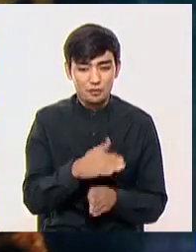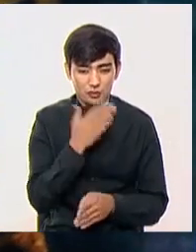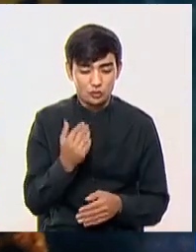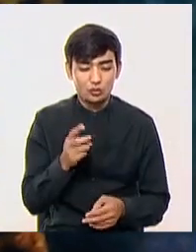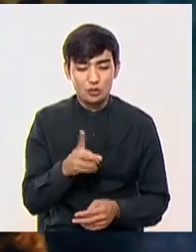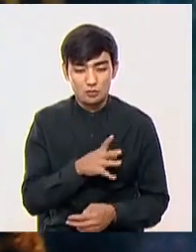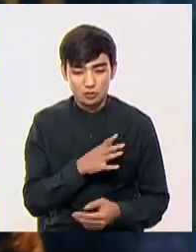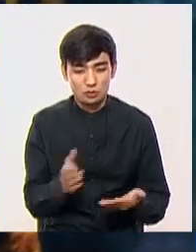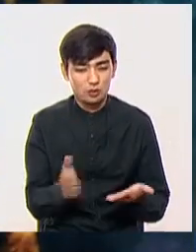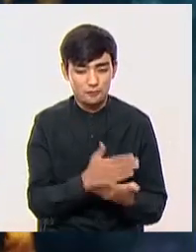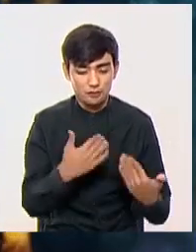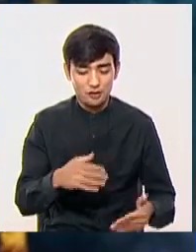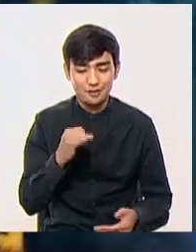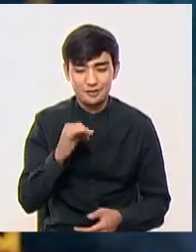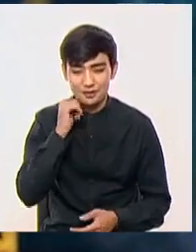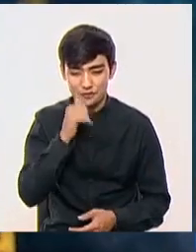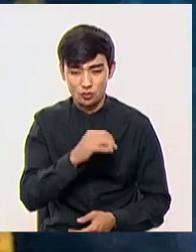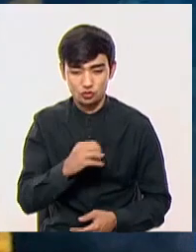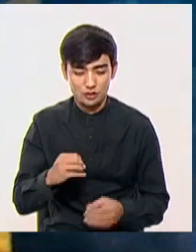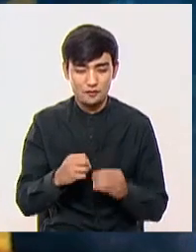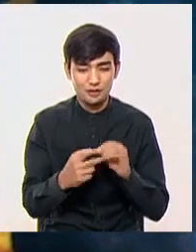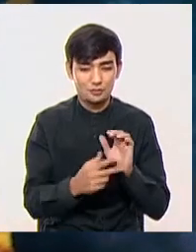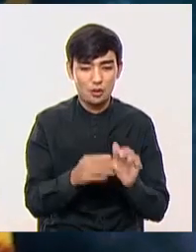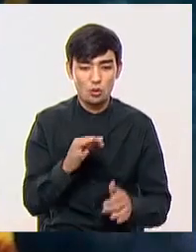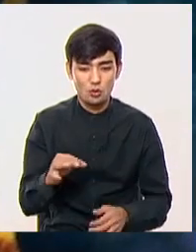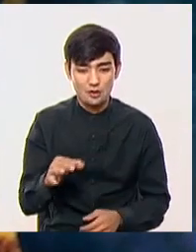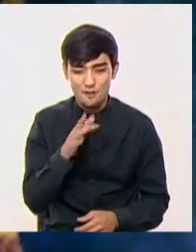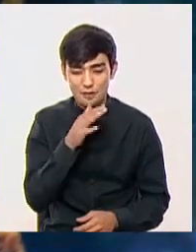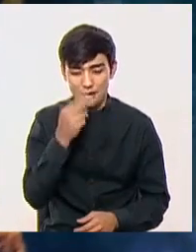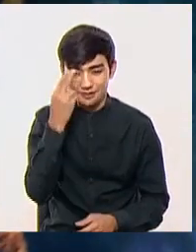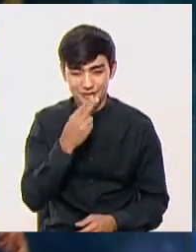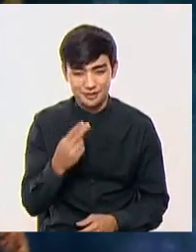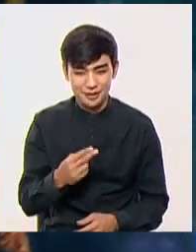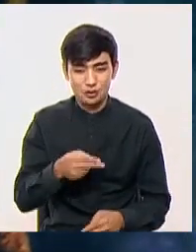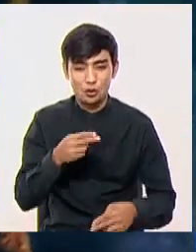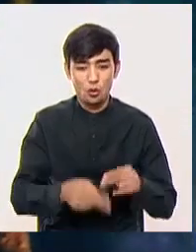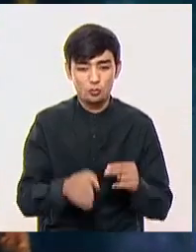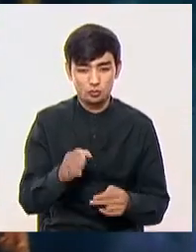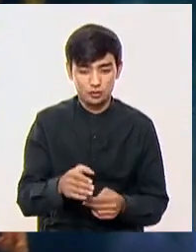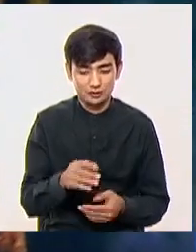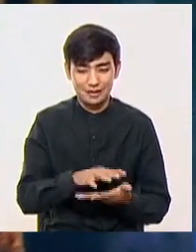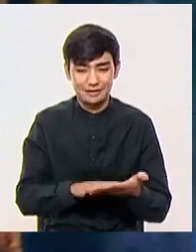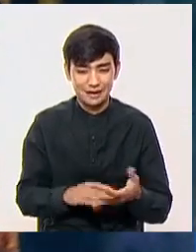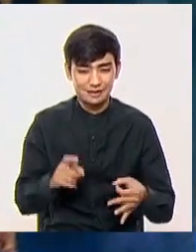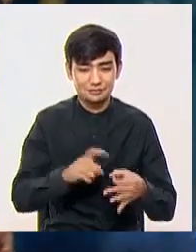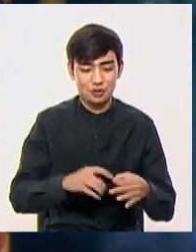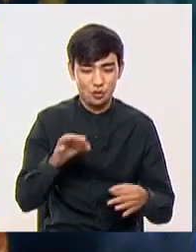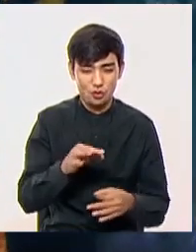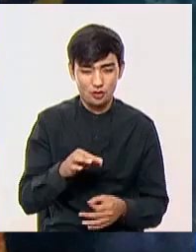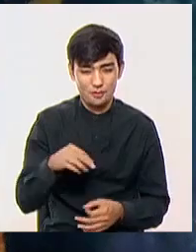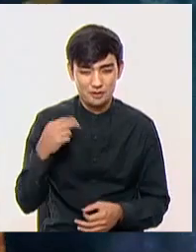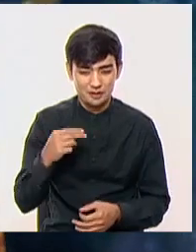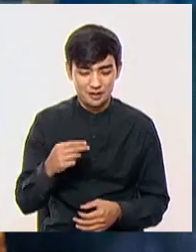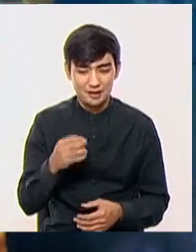выбыли. Интересно, что уже завтра в 18:00 по времени Астаны завершится этап регистрации кандидатов и